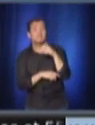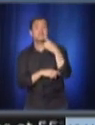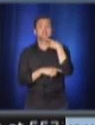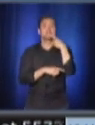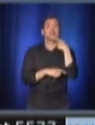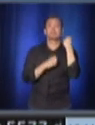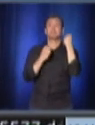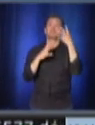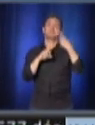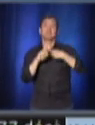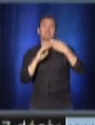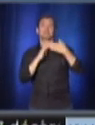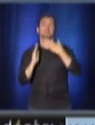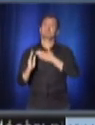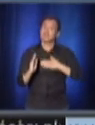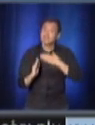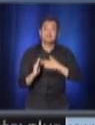pourquoi le masque